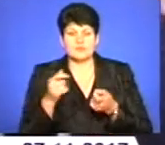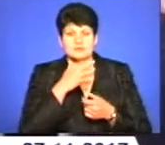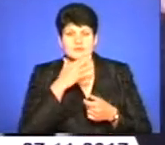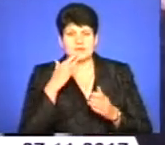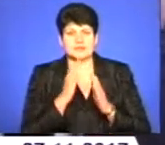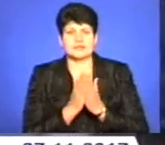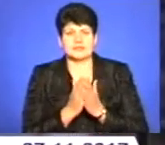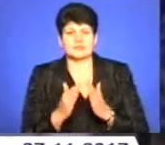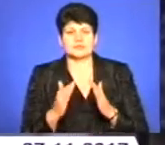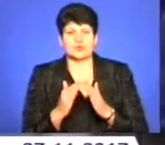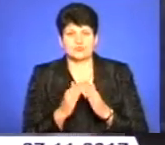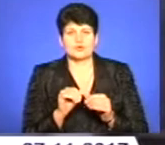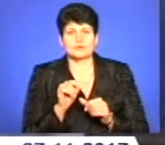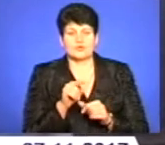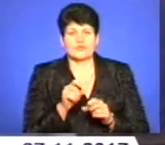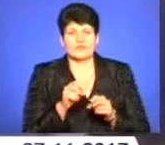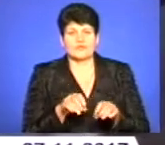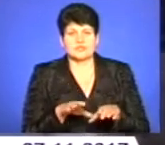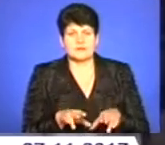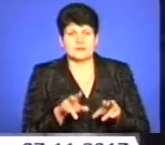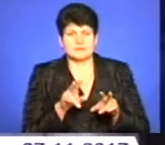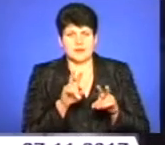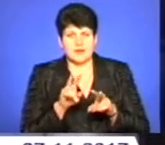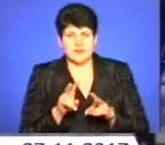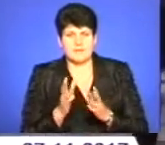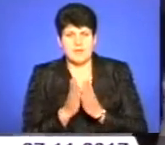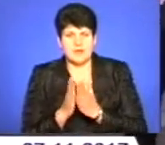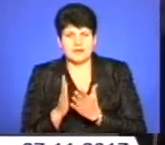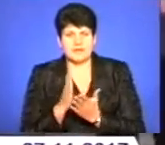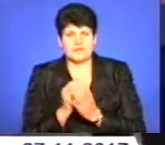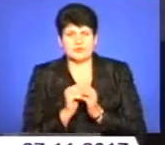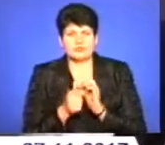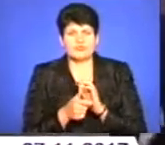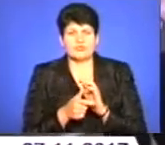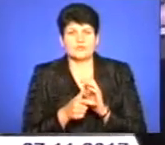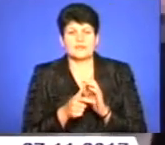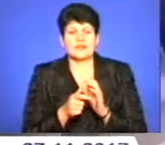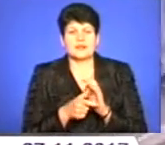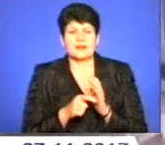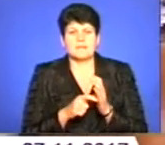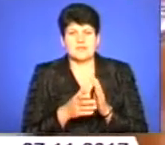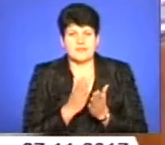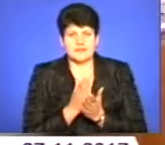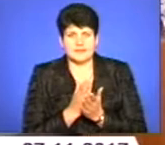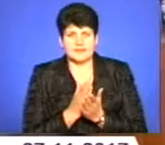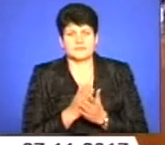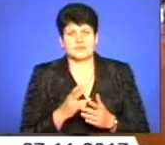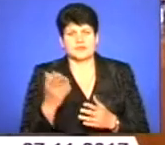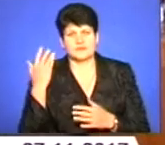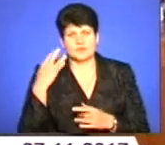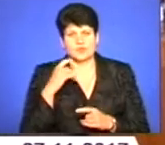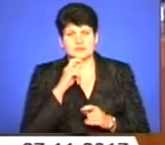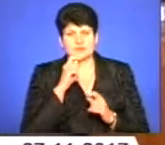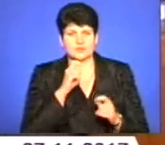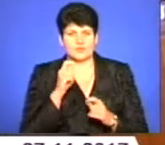з дому. Крім того, вирішили переглянути бібліотеки, які діють в кожному кабінеті. Ірина Барчук має добірку книг, які колись дарували